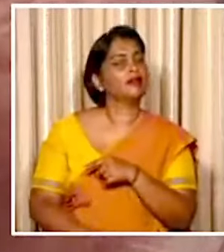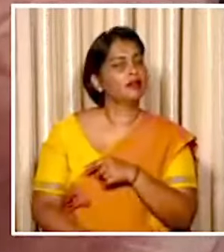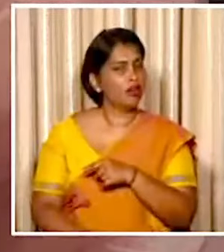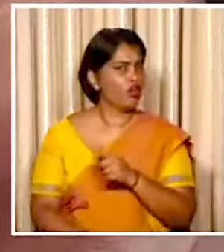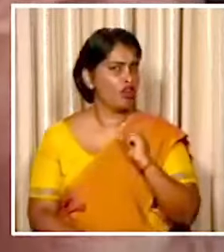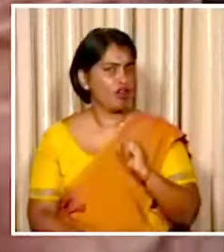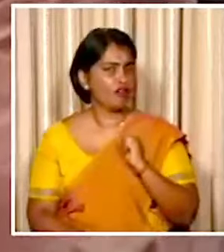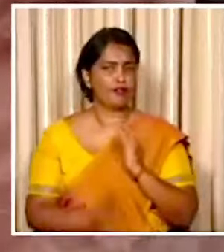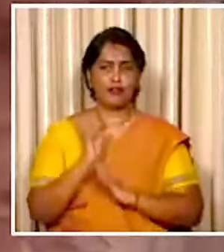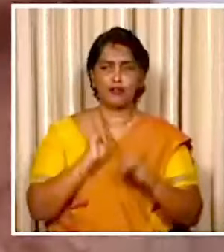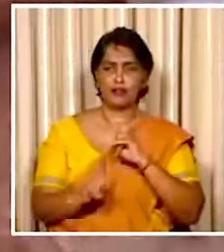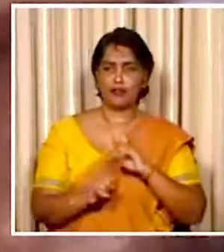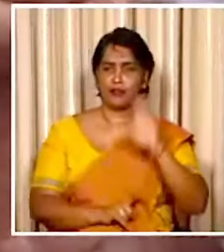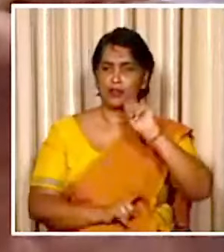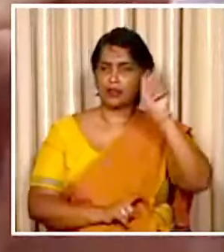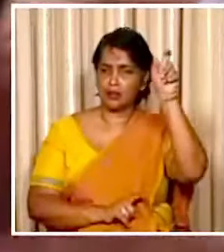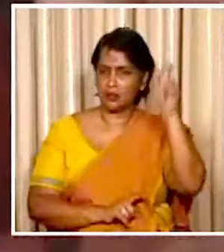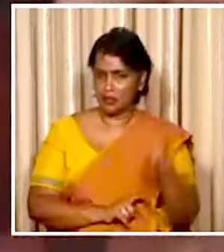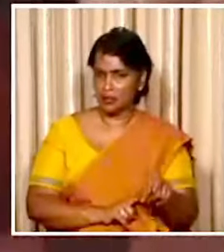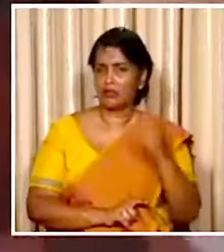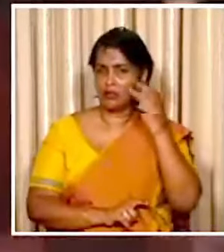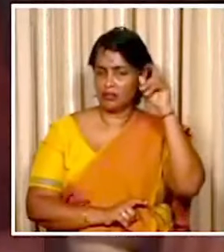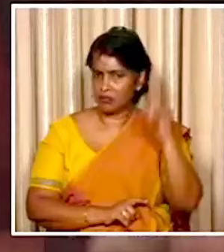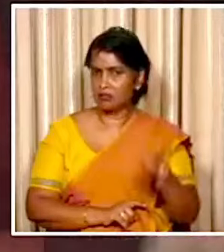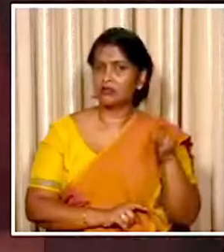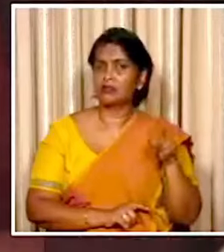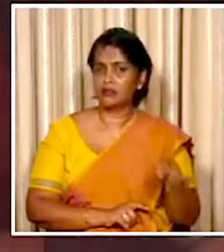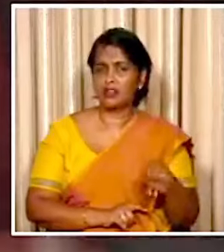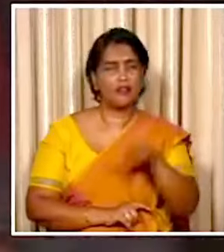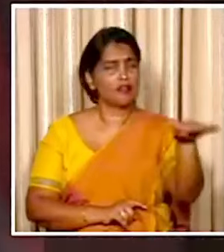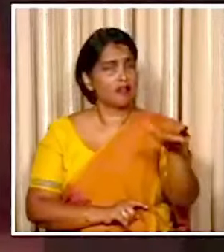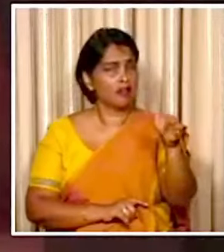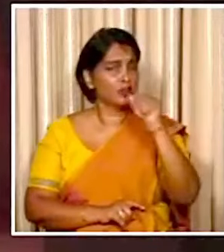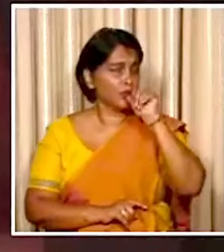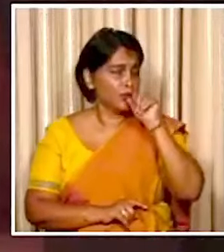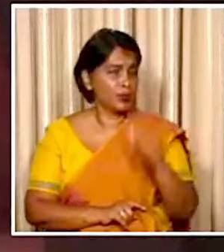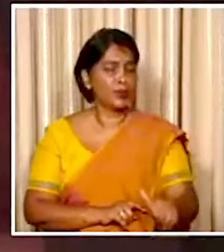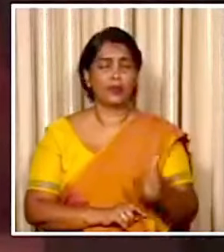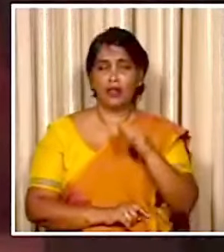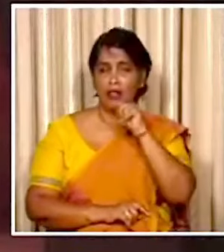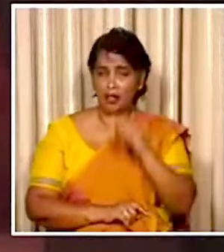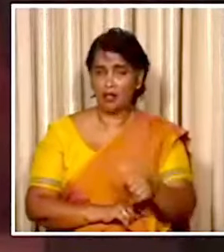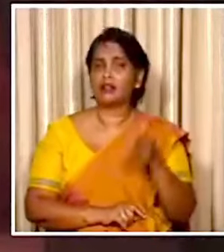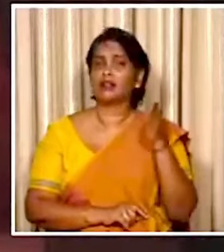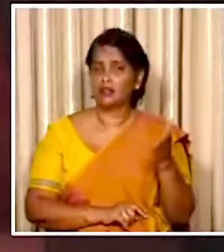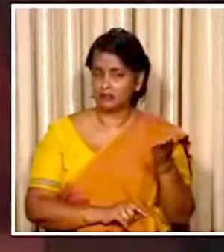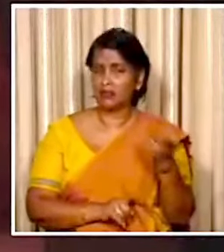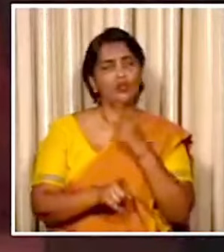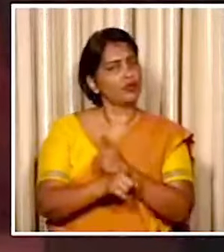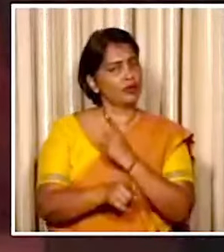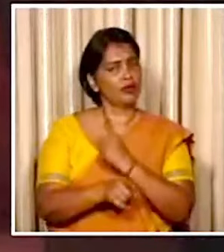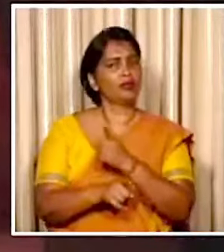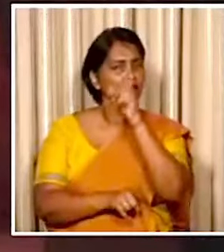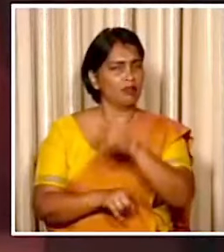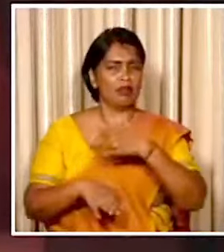කොහොමද අමාත්‍යංශයේ නිලධාරීවරියකට මේ මහ පොළොවේ සත්‍යයේ යථාර්ථය, ඒ කියන්නේ ගුරුවරුන්